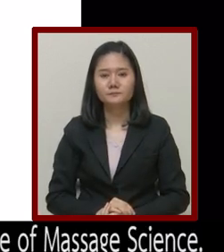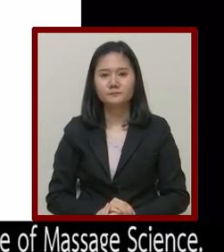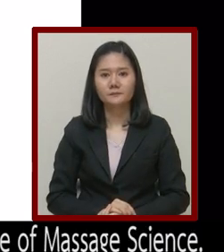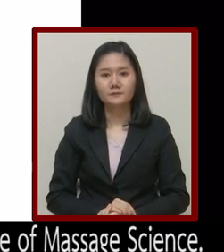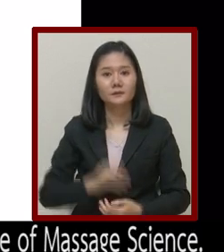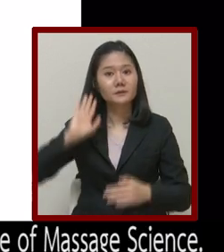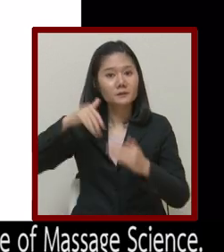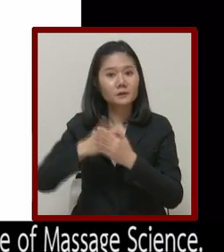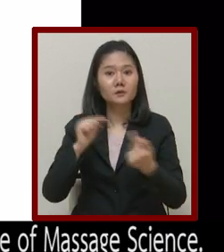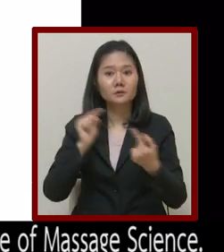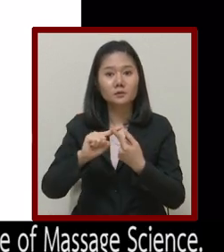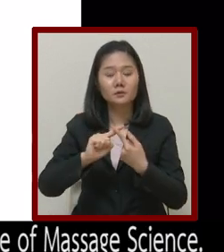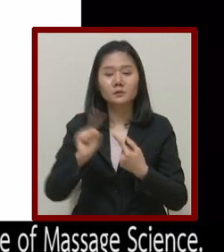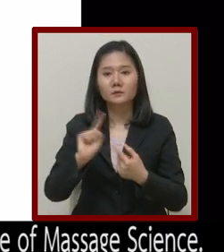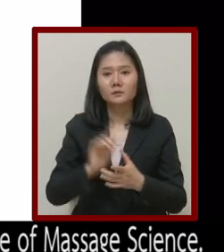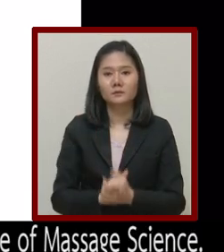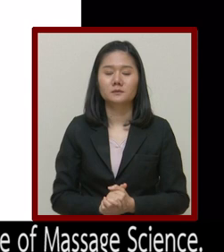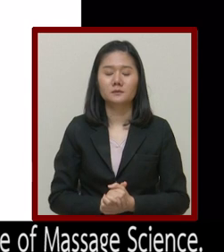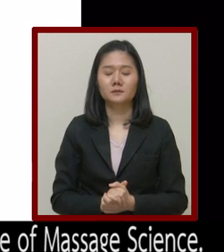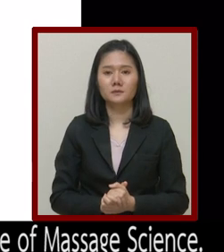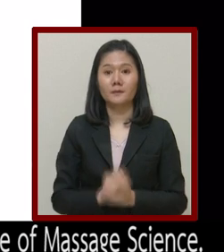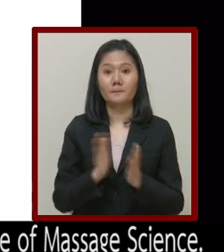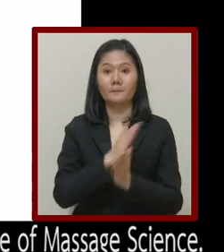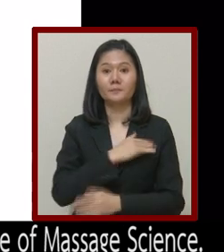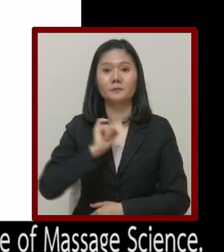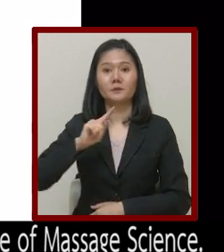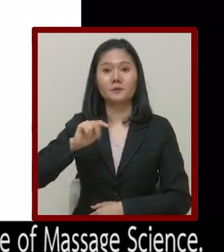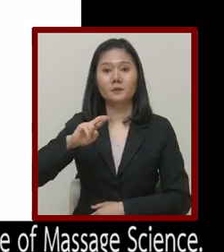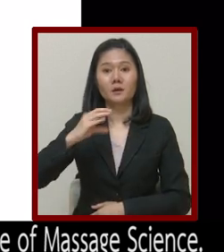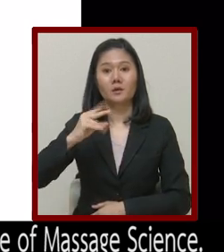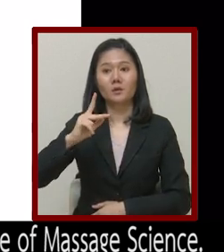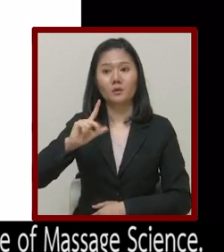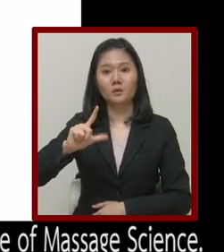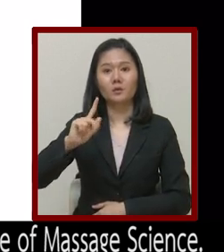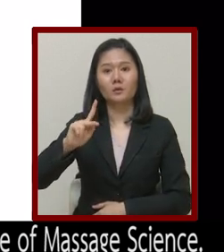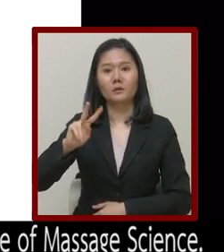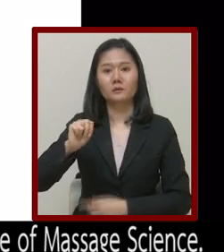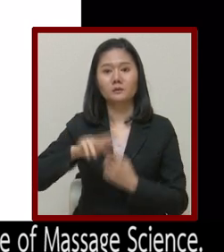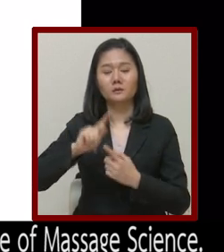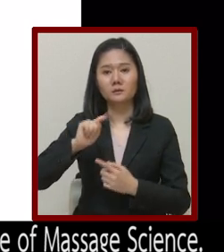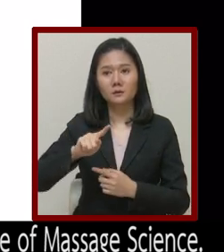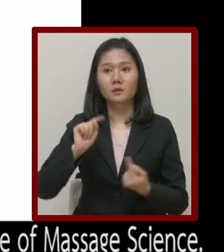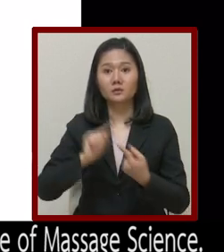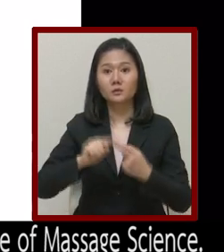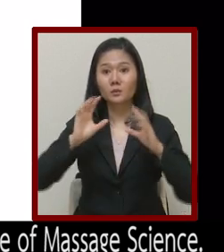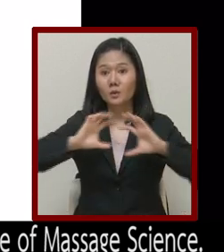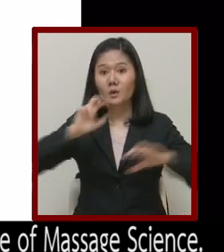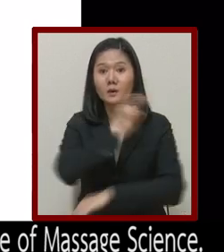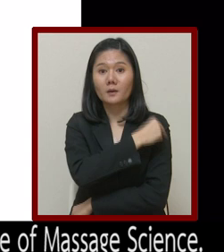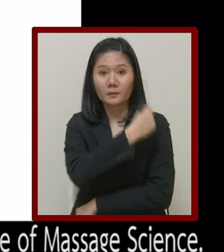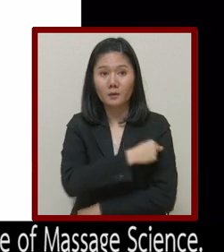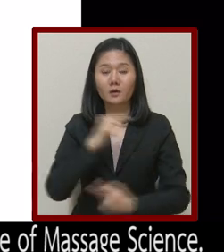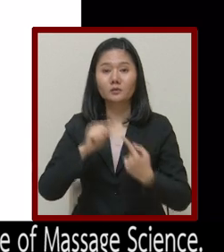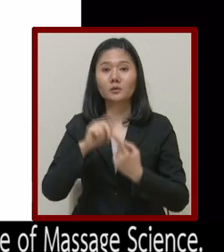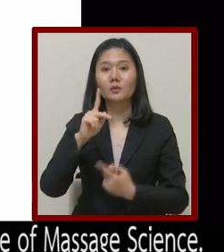ยและหลังจากนั้นในสมัยของสมเด็จพระบรมไตรโลกนาถเนี่ยก็ได้มีการแบ่งส่วนราชการด้านการแพทย์ให้กับ